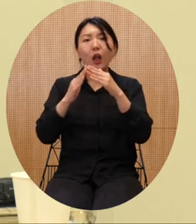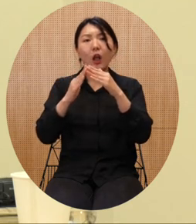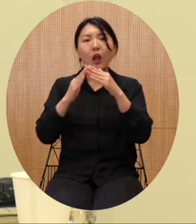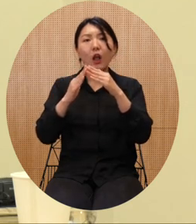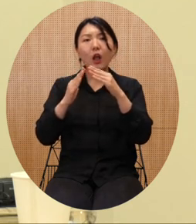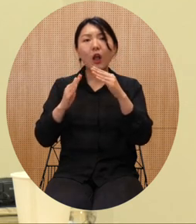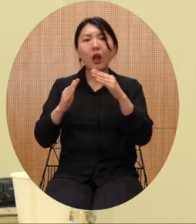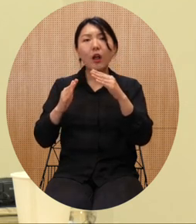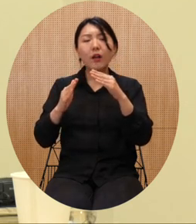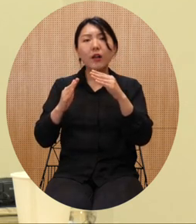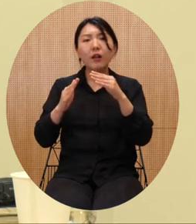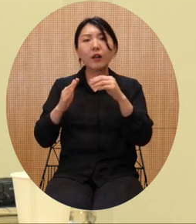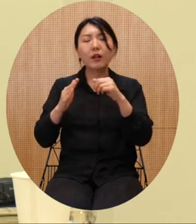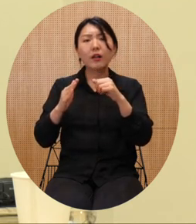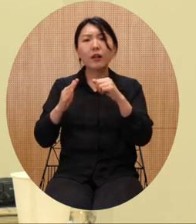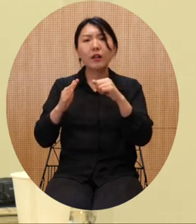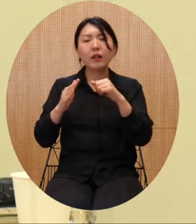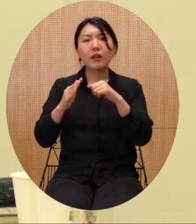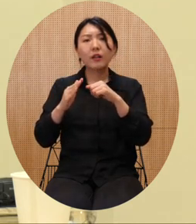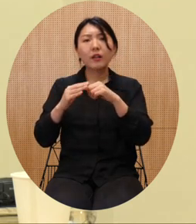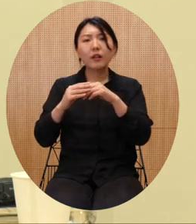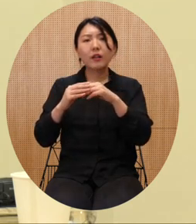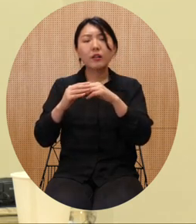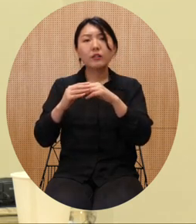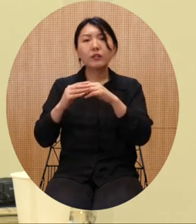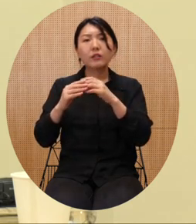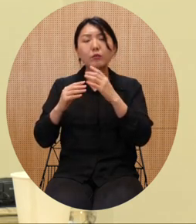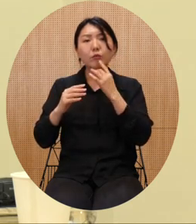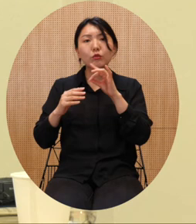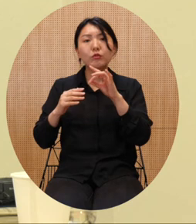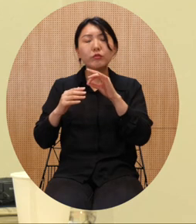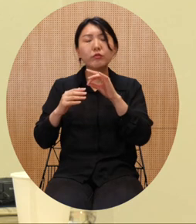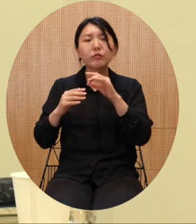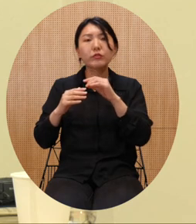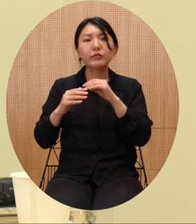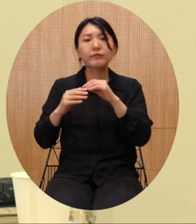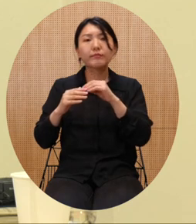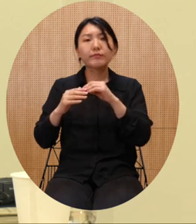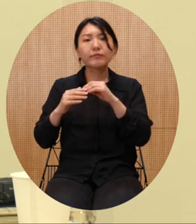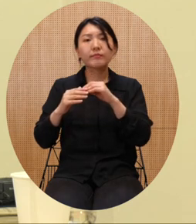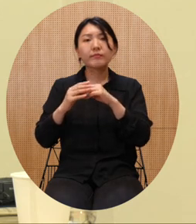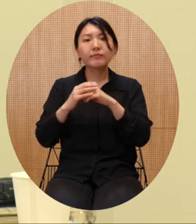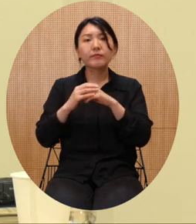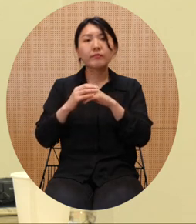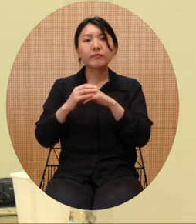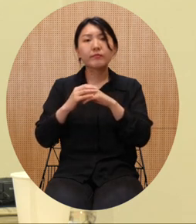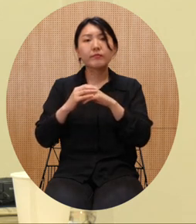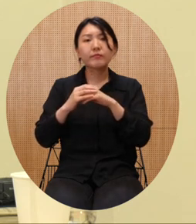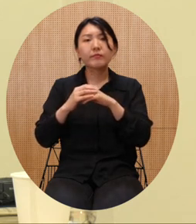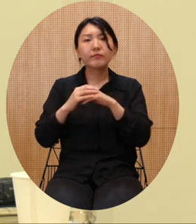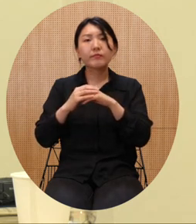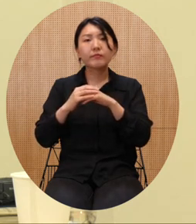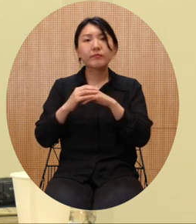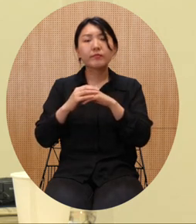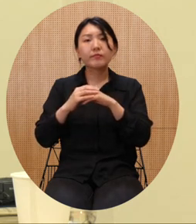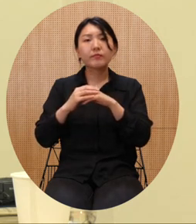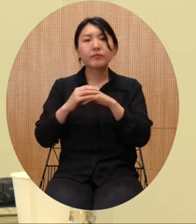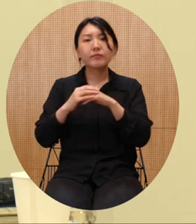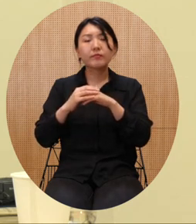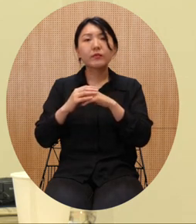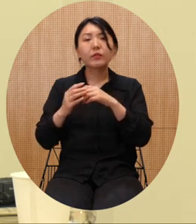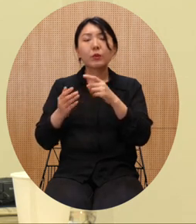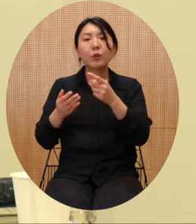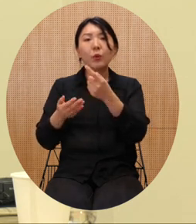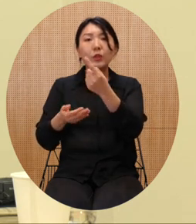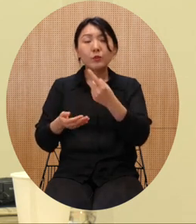5만 원뿐이 안 되는 거 아니야, 아동주거비가. 물론 그럴 수 있습니다. 그리고 다른, 여기에 지금 보시는 분들 중에